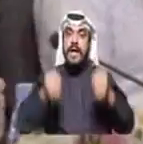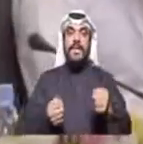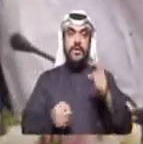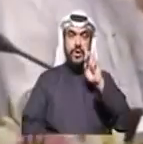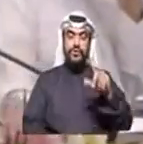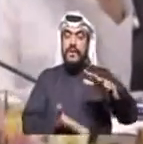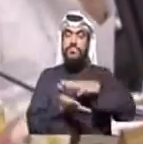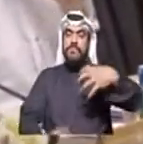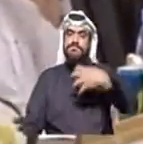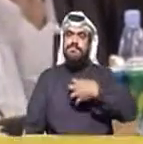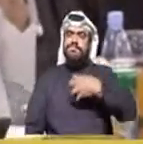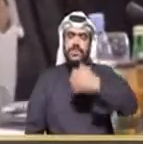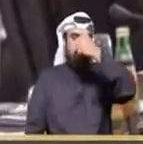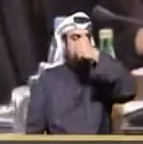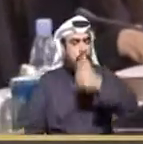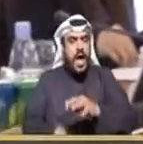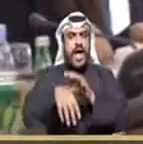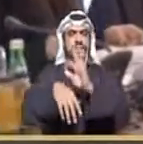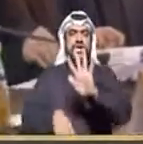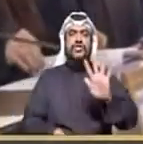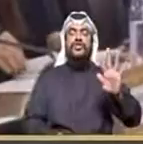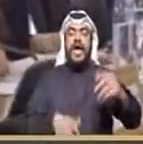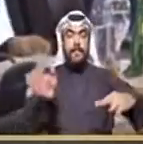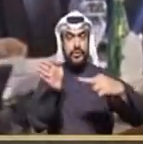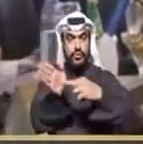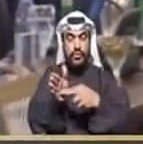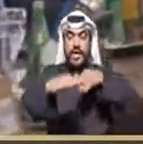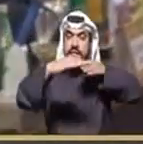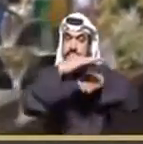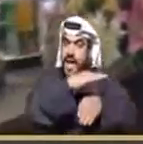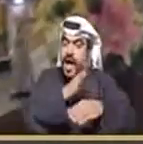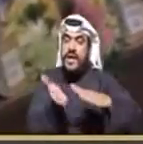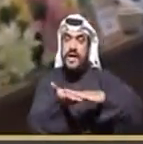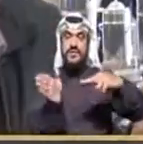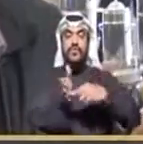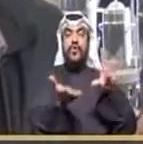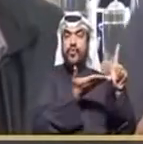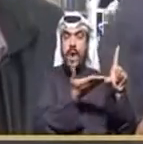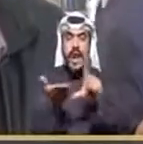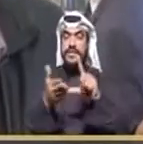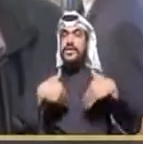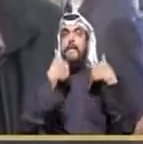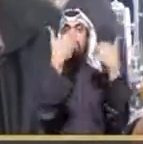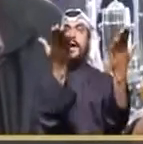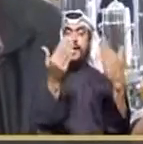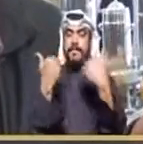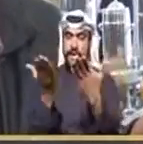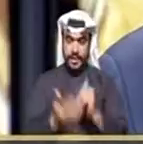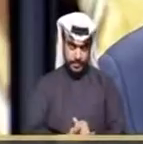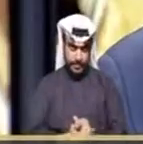حجم المعاناة للشعب السوري سواء في الداخل السوري أو اللاجئين المواطنين العايشين في دول